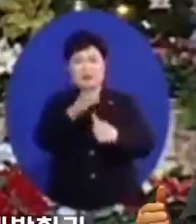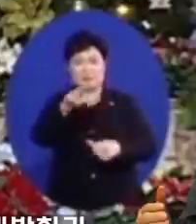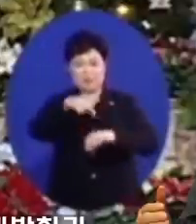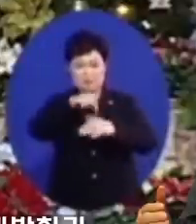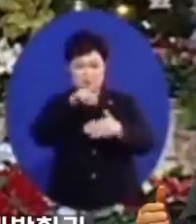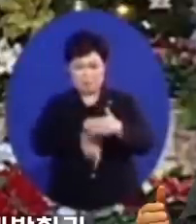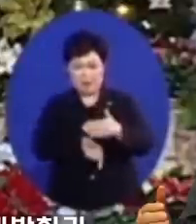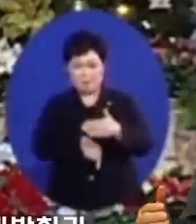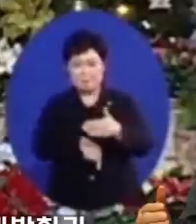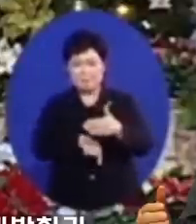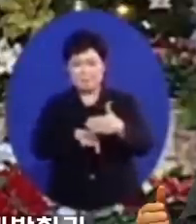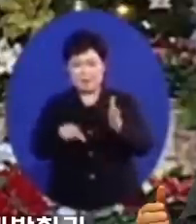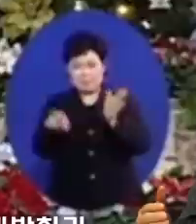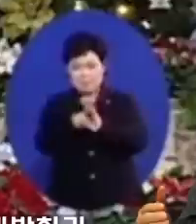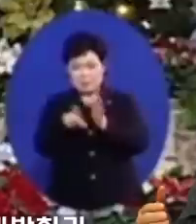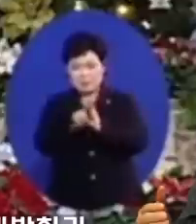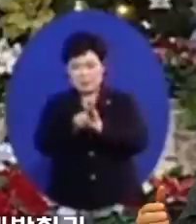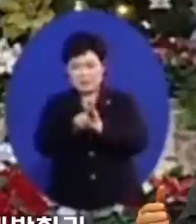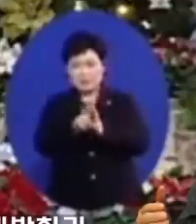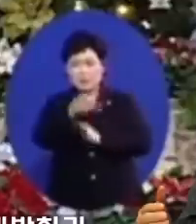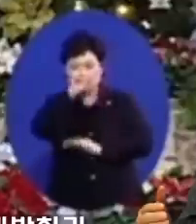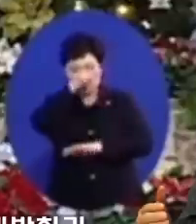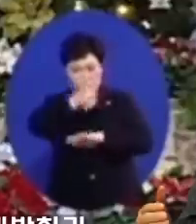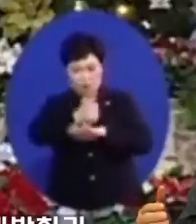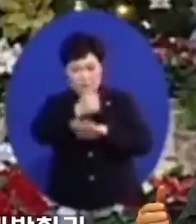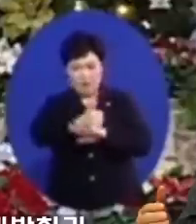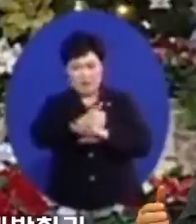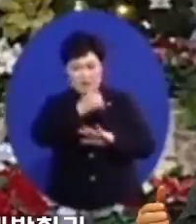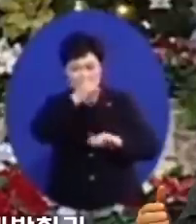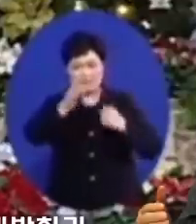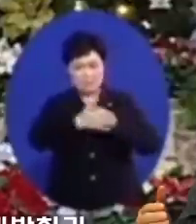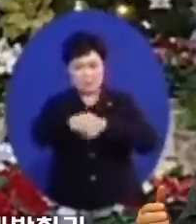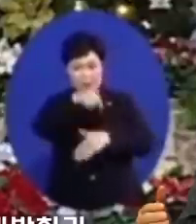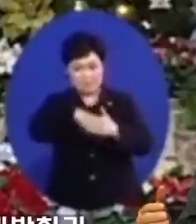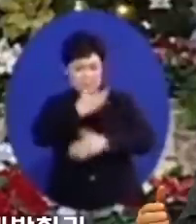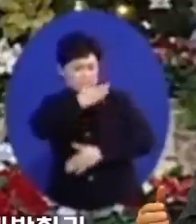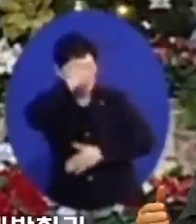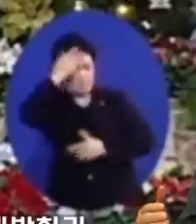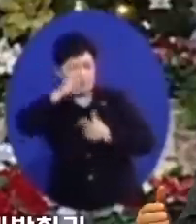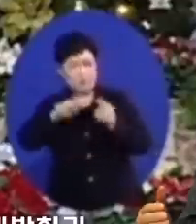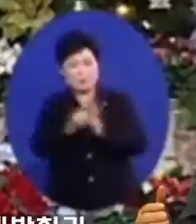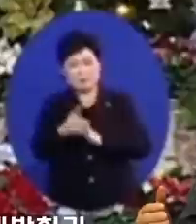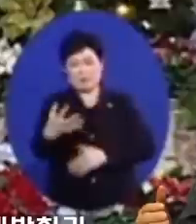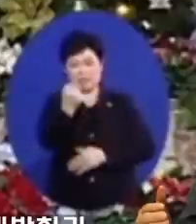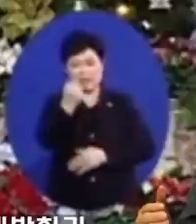마음으로 믿어야 좋은 결과가 나타나기 때문에 마음에 꿈과 믿음을 가져라.